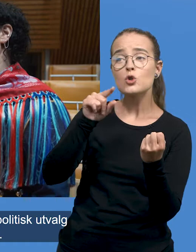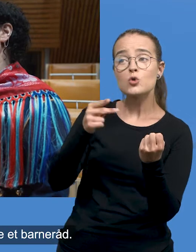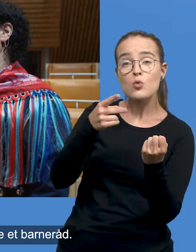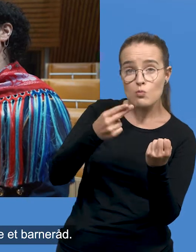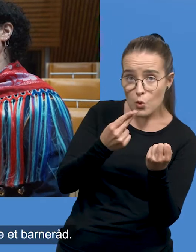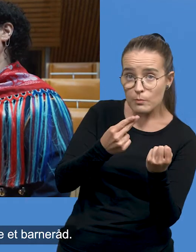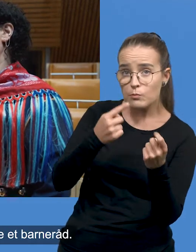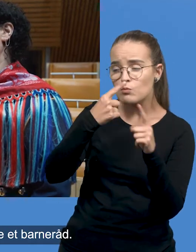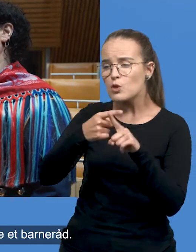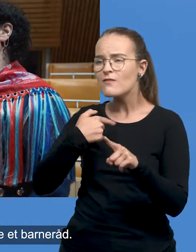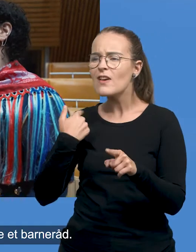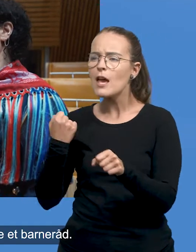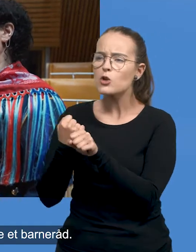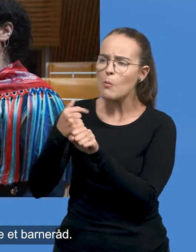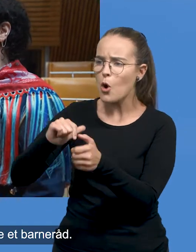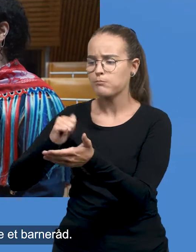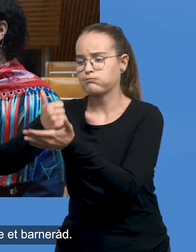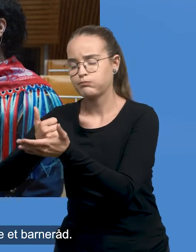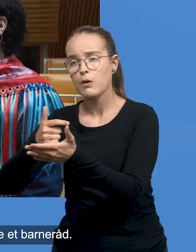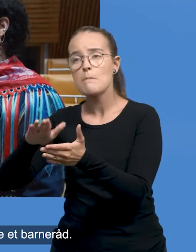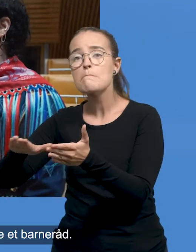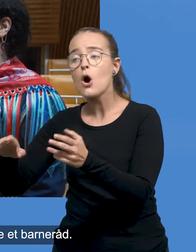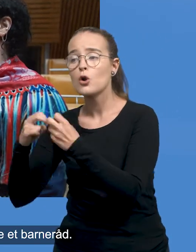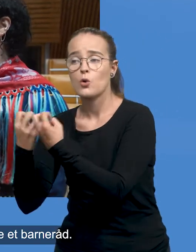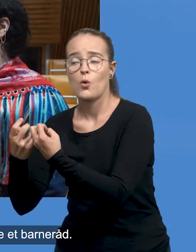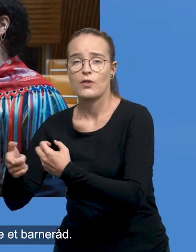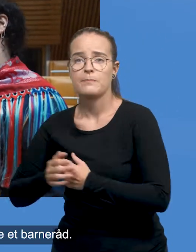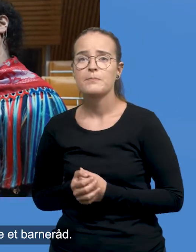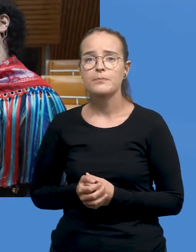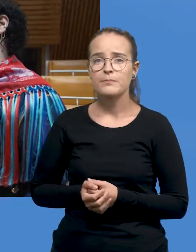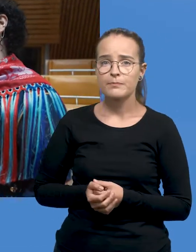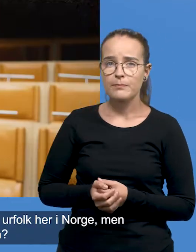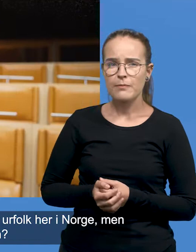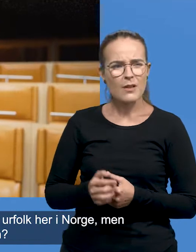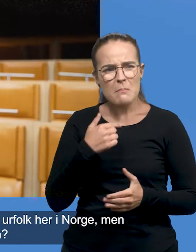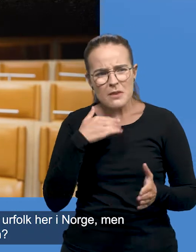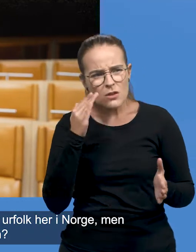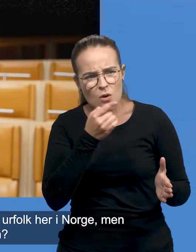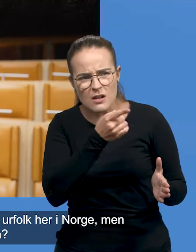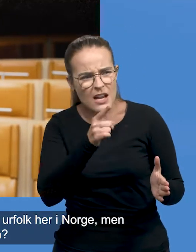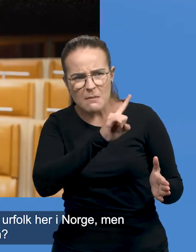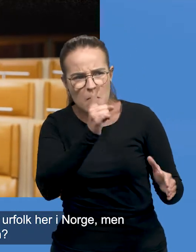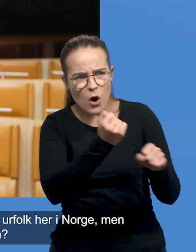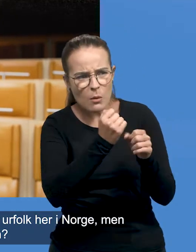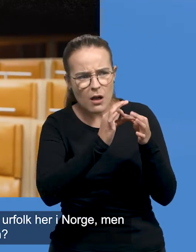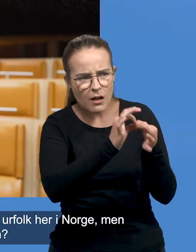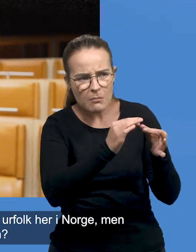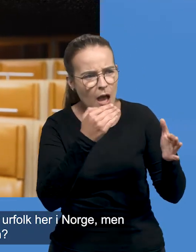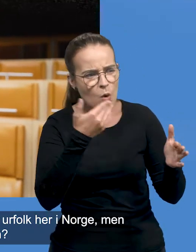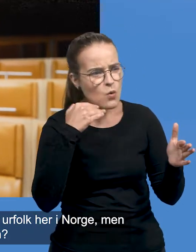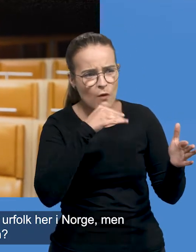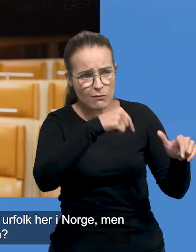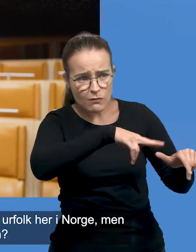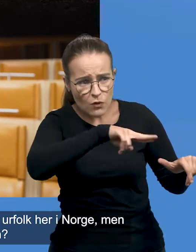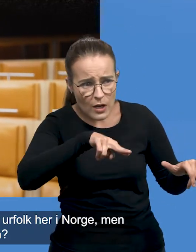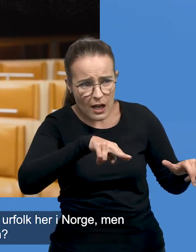SUPU, og så jobber vi for å opprette et barneråd. Men jeg har hørt at dere ikke jobber bare for urfolk